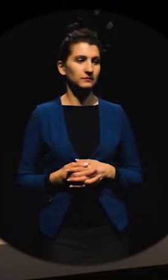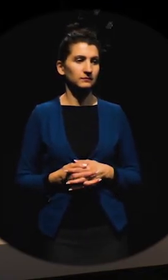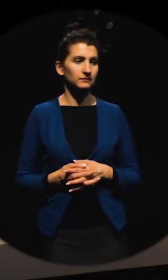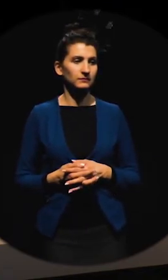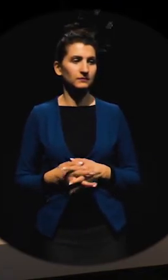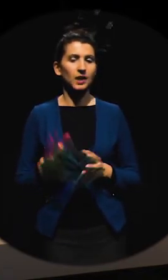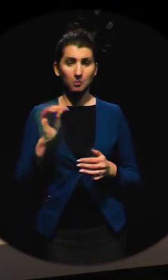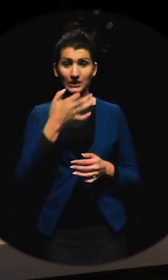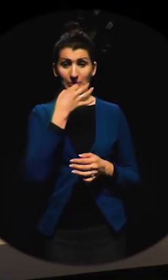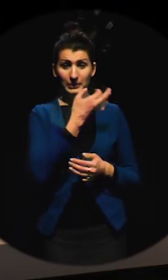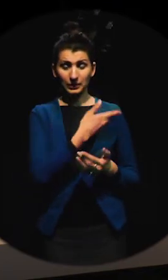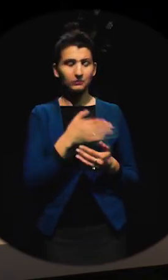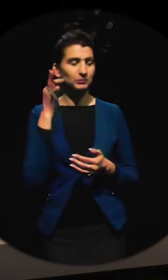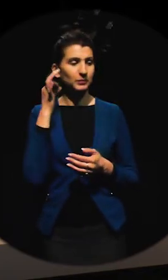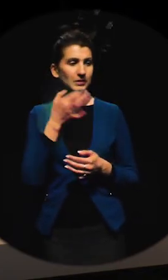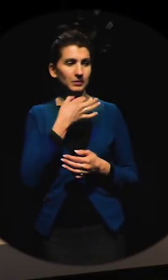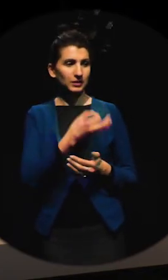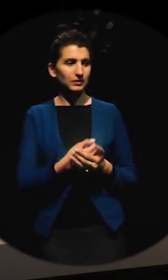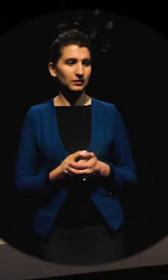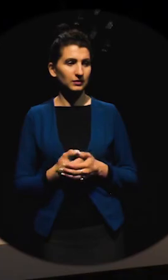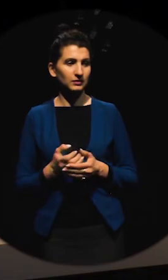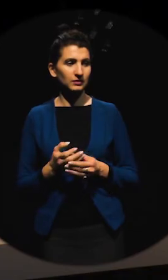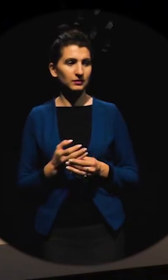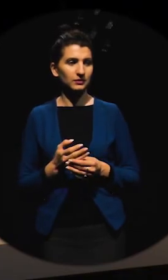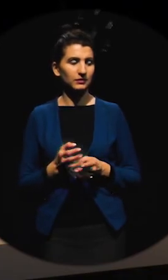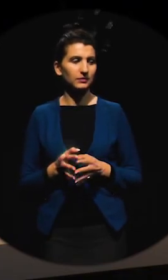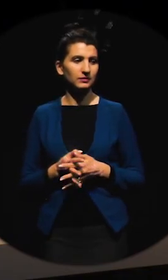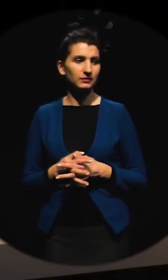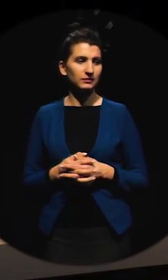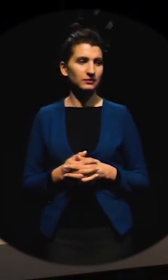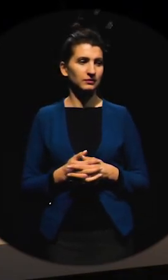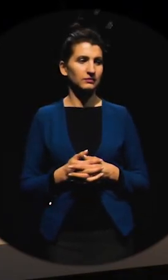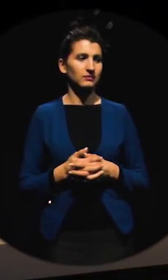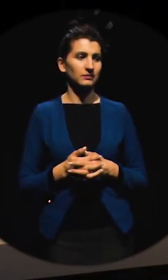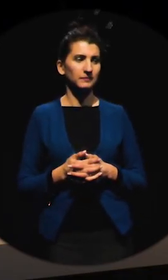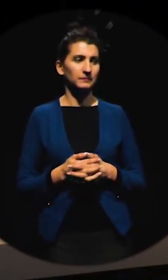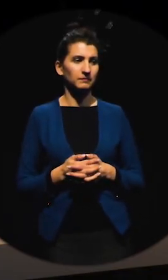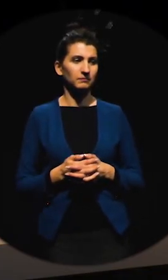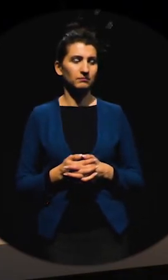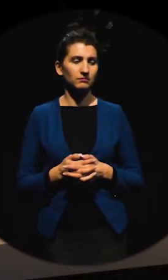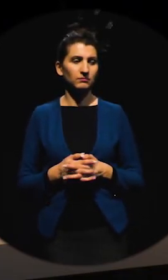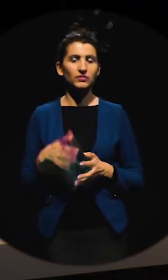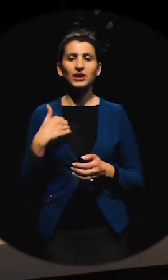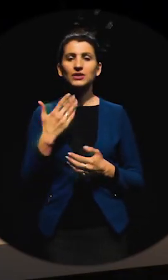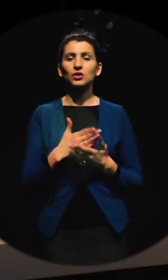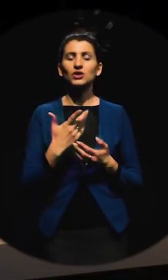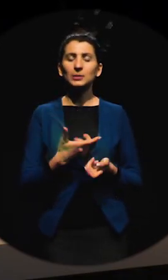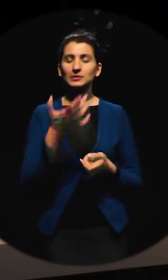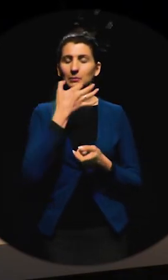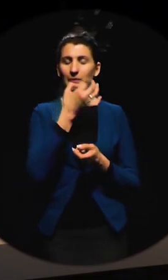Czy można zadać pytanie jeszcze? Czy chcecie odpowiedzieć? Okej. To ja bym chciała